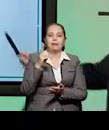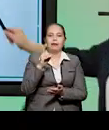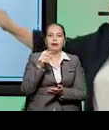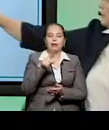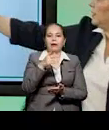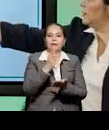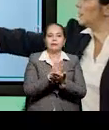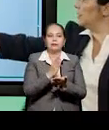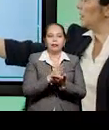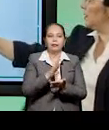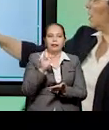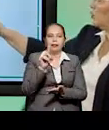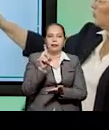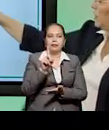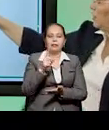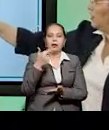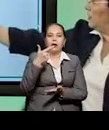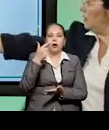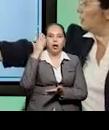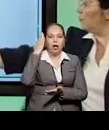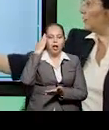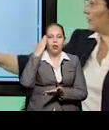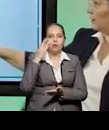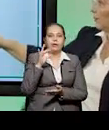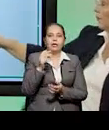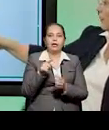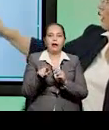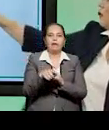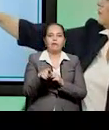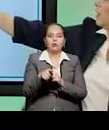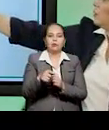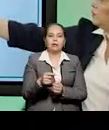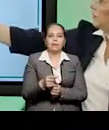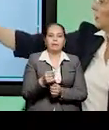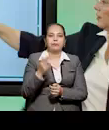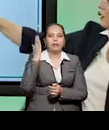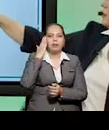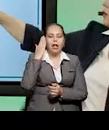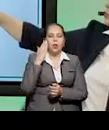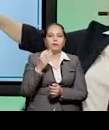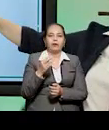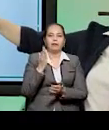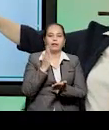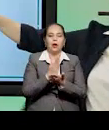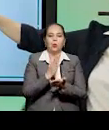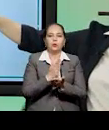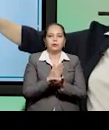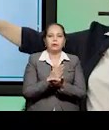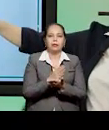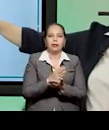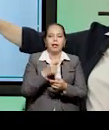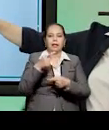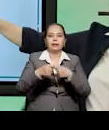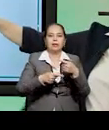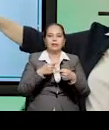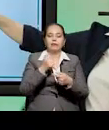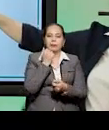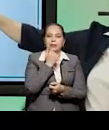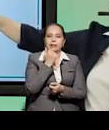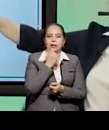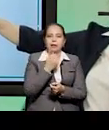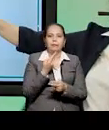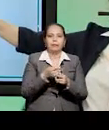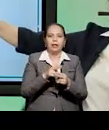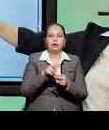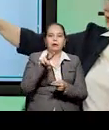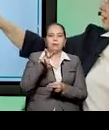Они состоят из головки и хвостика. В головке находится наследственный материал,